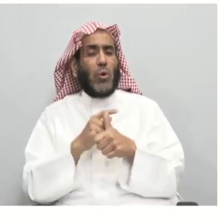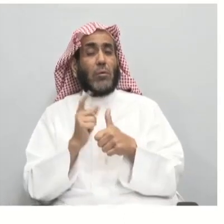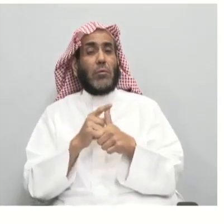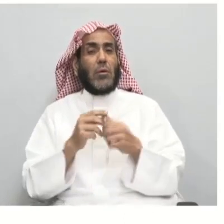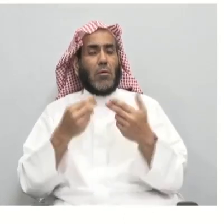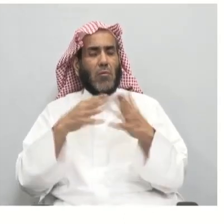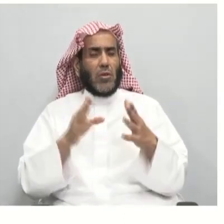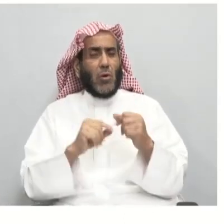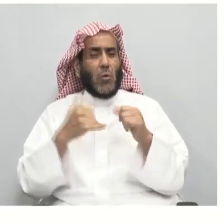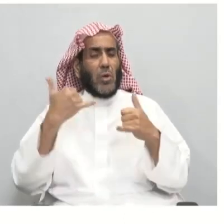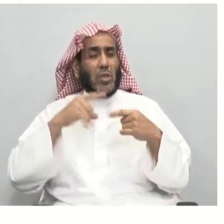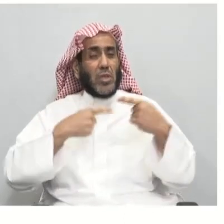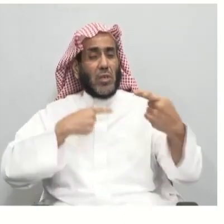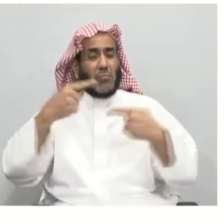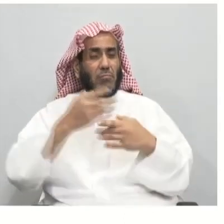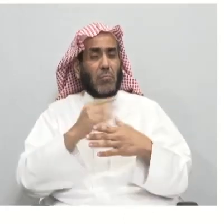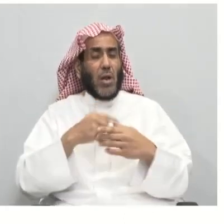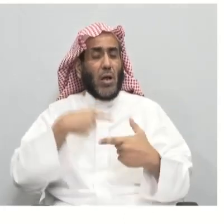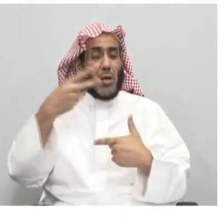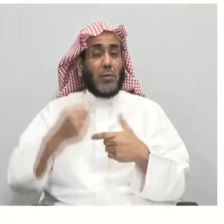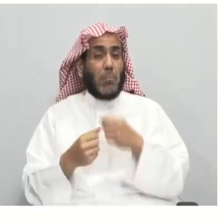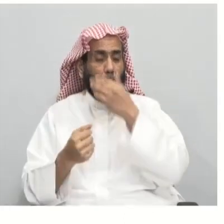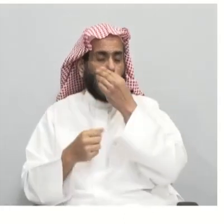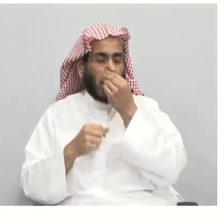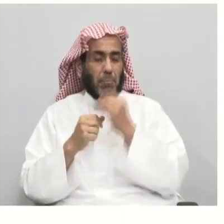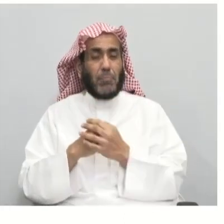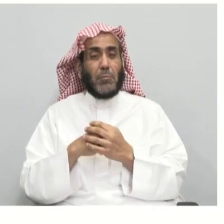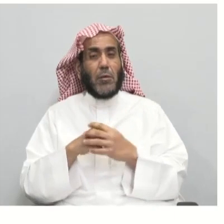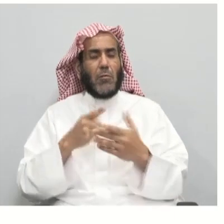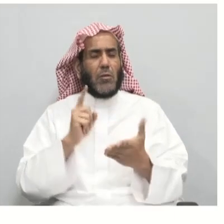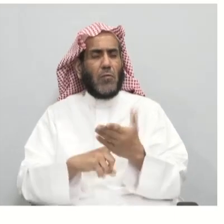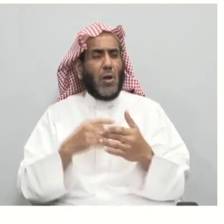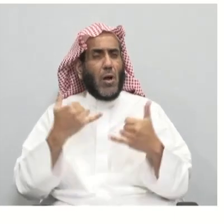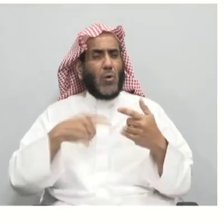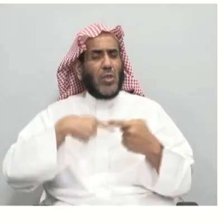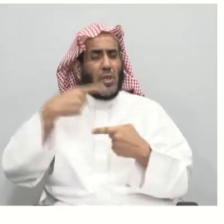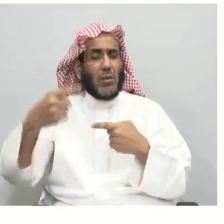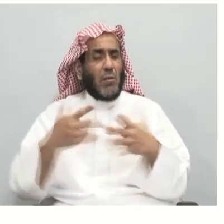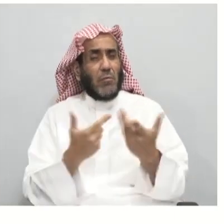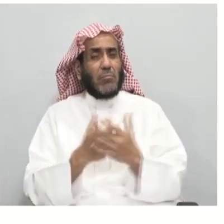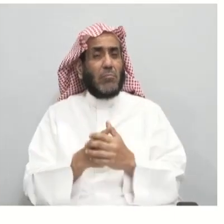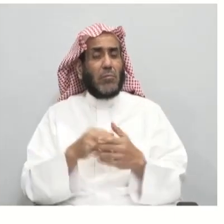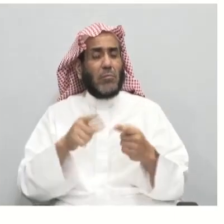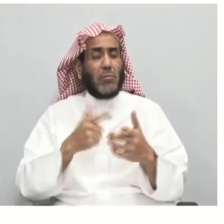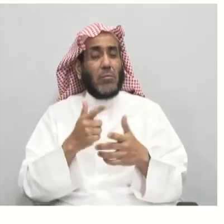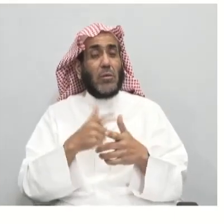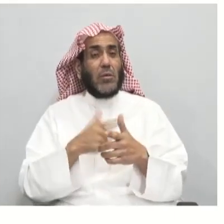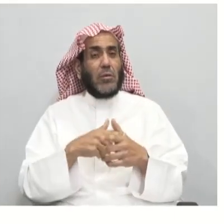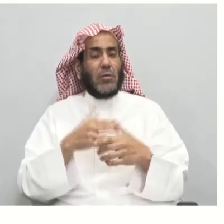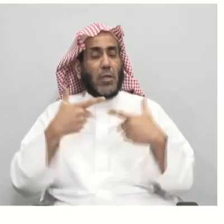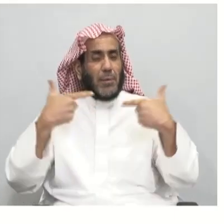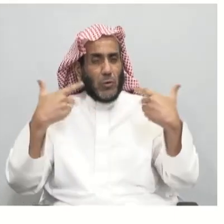فتح قنوات الاتصال بالاخرين كيف افتح قنوات الاتصال بالاخرين نبدا باحسنتم